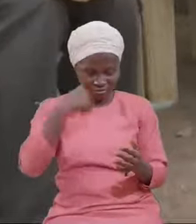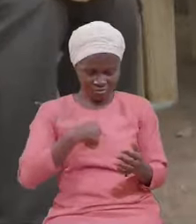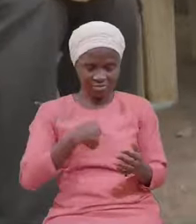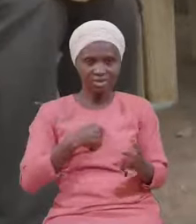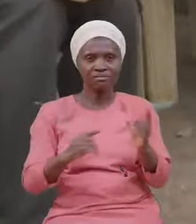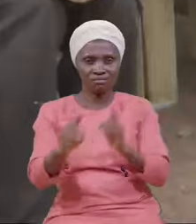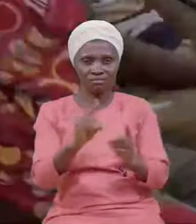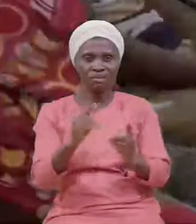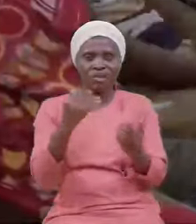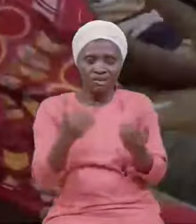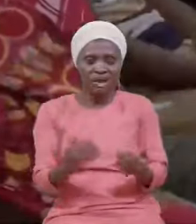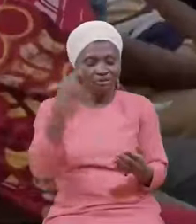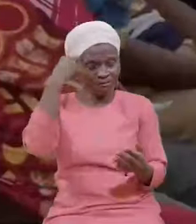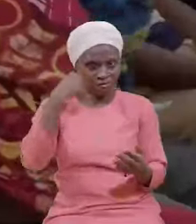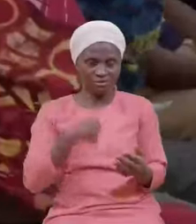moi.